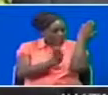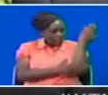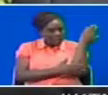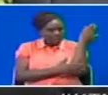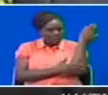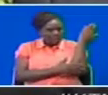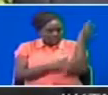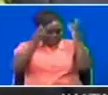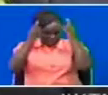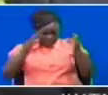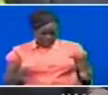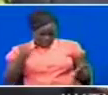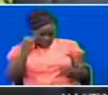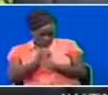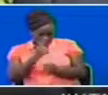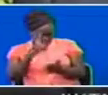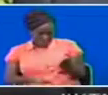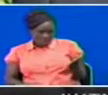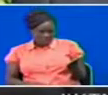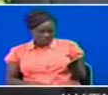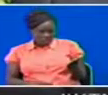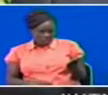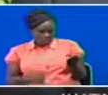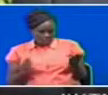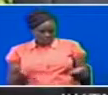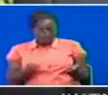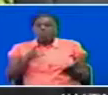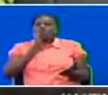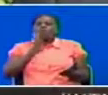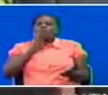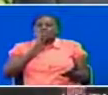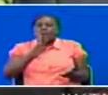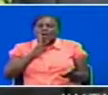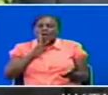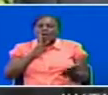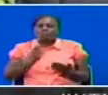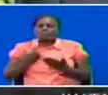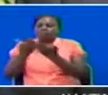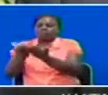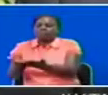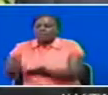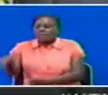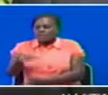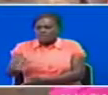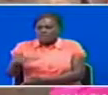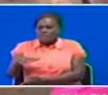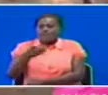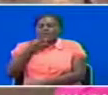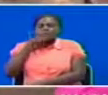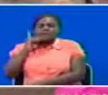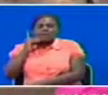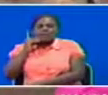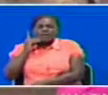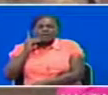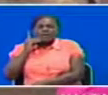What we have decided is that we are going to upscale water tracking so that we take water to areas that are hardest hit. Mke wake wa